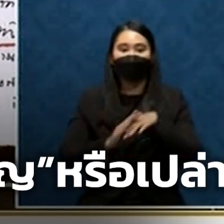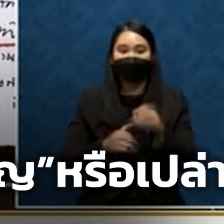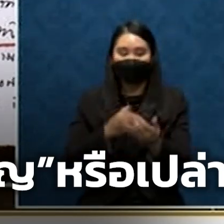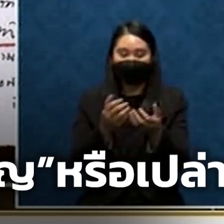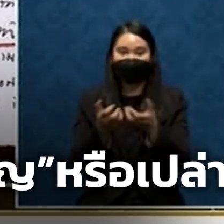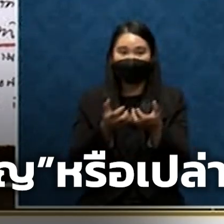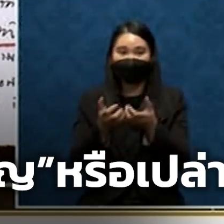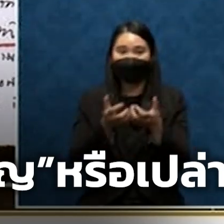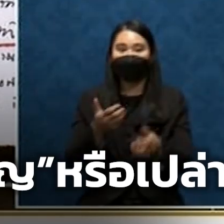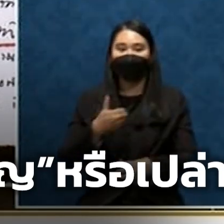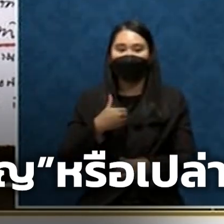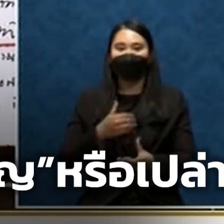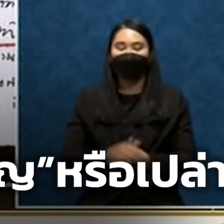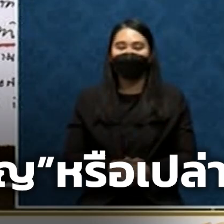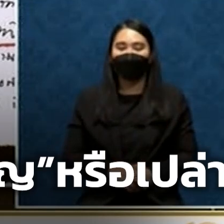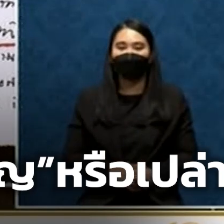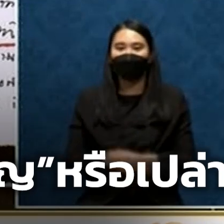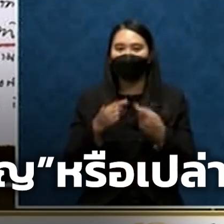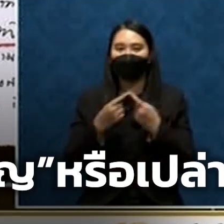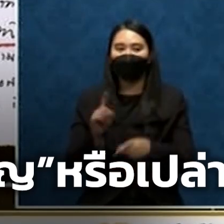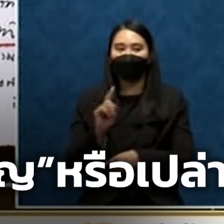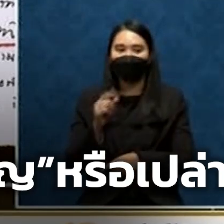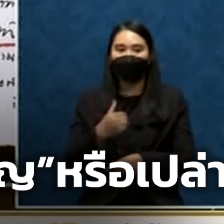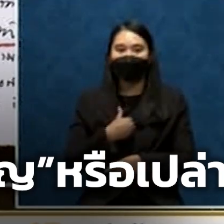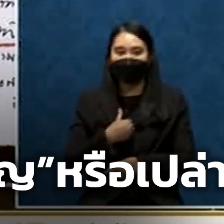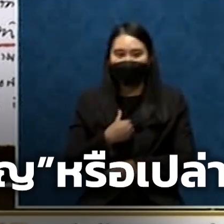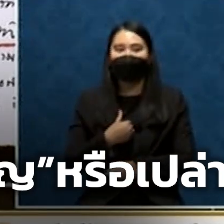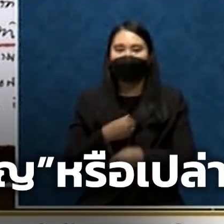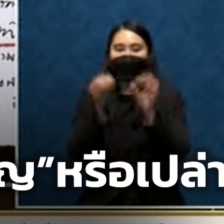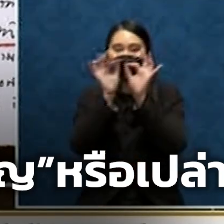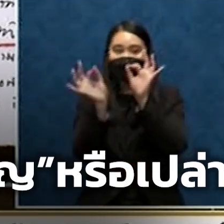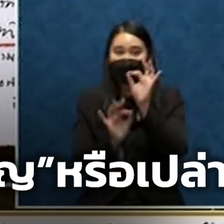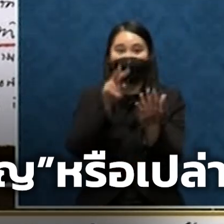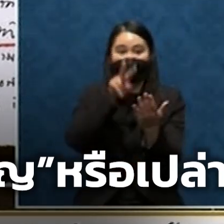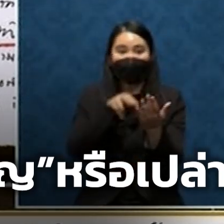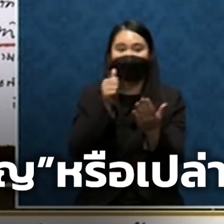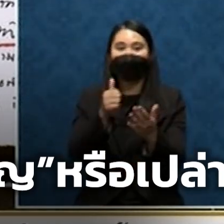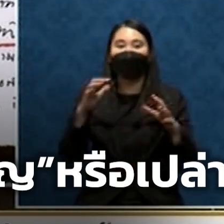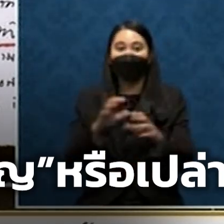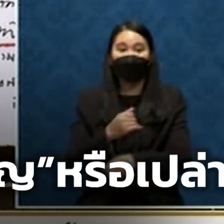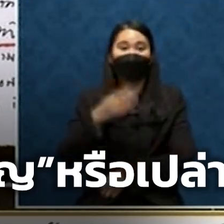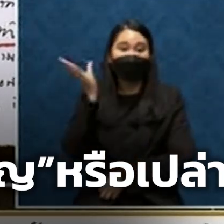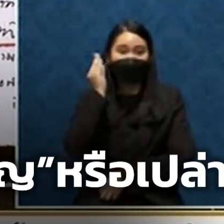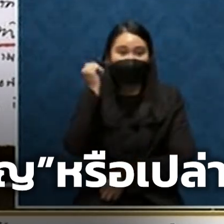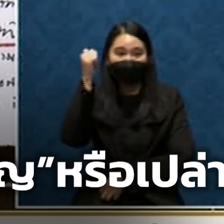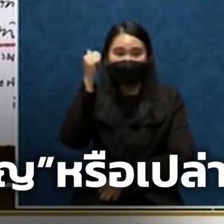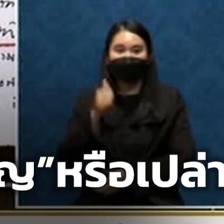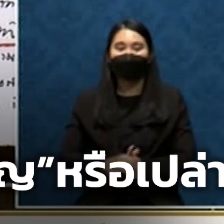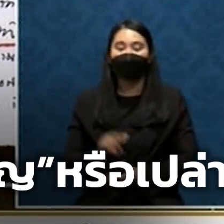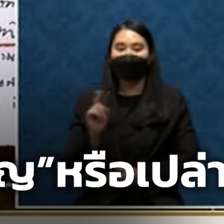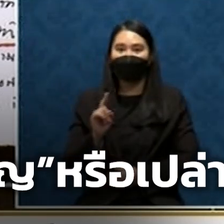ยากนิดนึงนะท่านประธานครับแต่อย่างน้อยเนี่ยผมแกะลายมือแล้วอ่านได้ว่าฟังให้ดีนะครับ